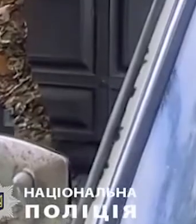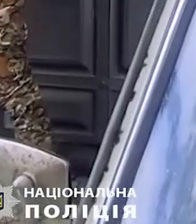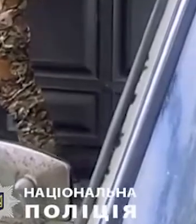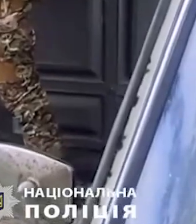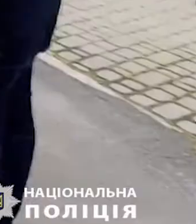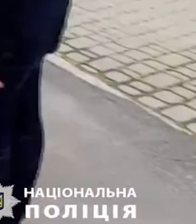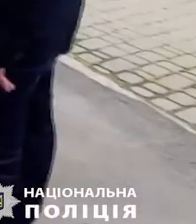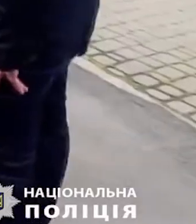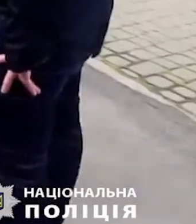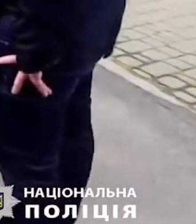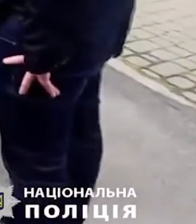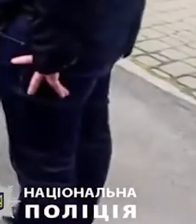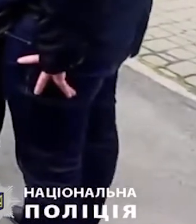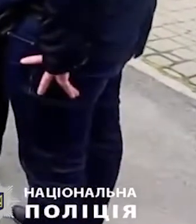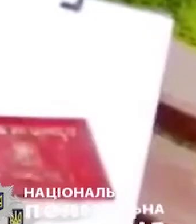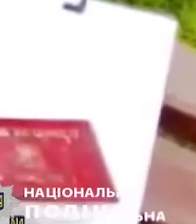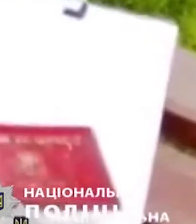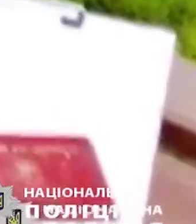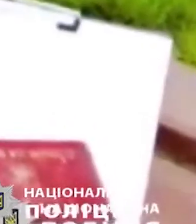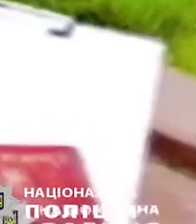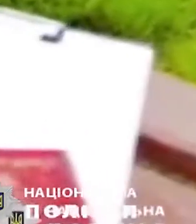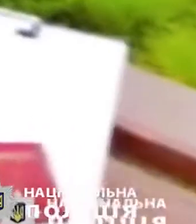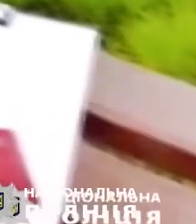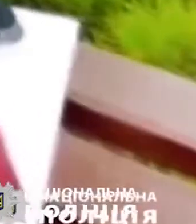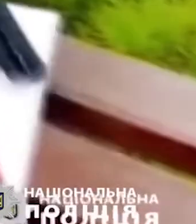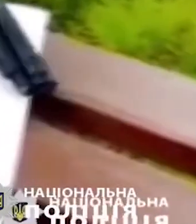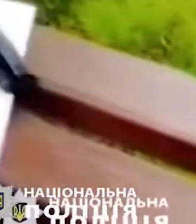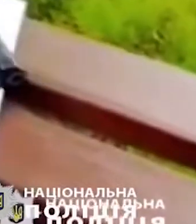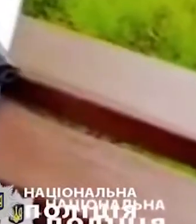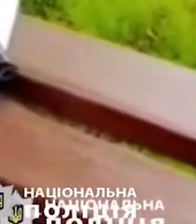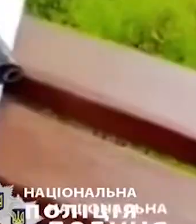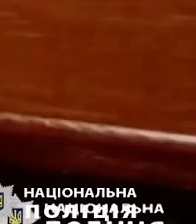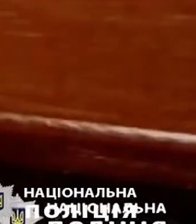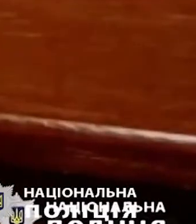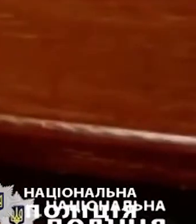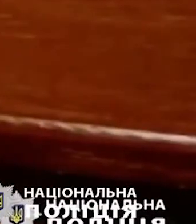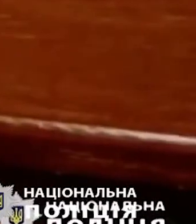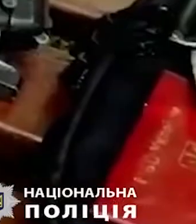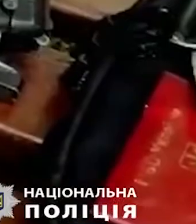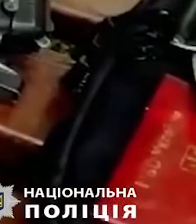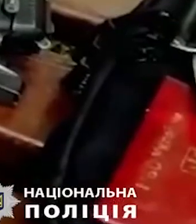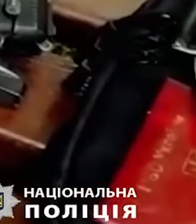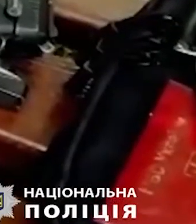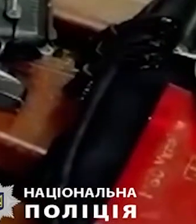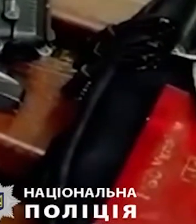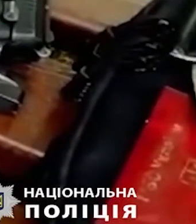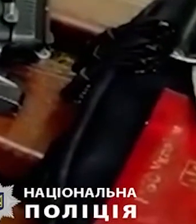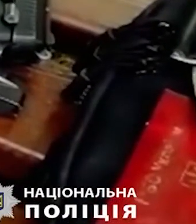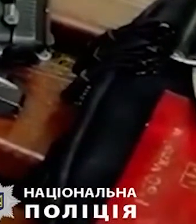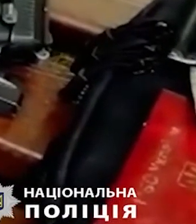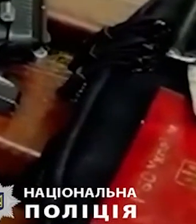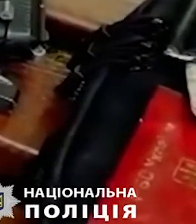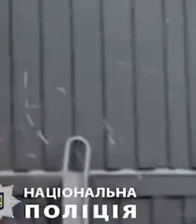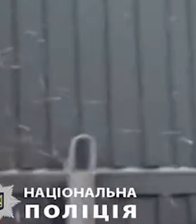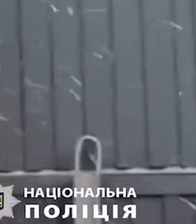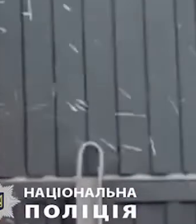Поліцейські встановили 5 причетних до стрілянини на промринку 7-й кілометр. Про це розповів начальник головного управління Нацполіції Одещини Олег Бех. Через